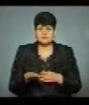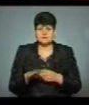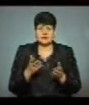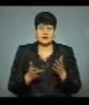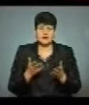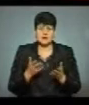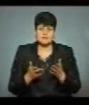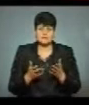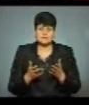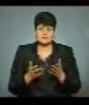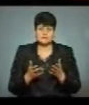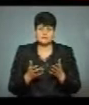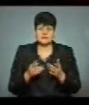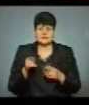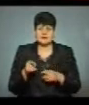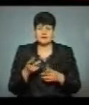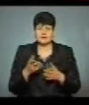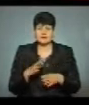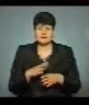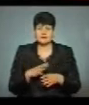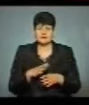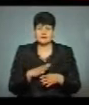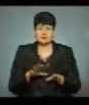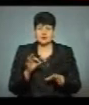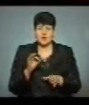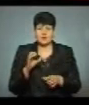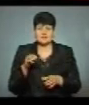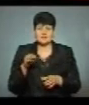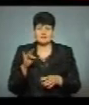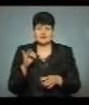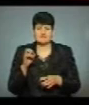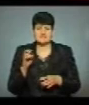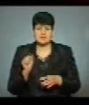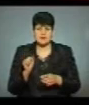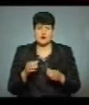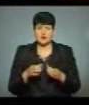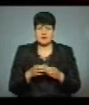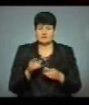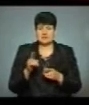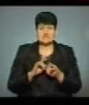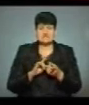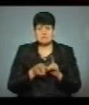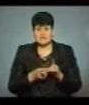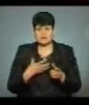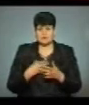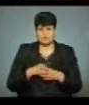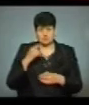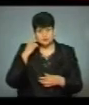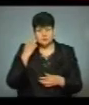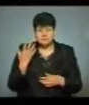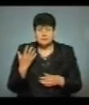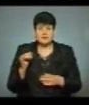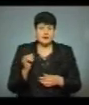яка там не відбулася Острівська громада, яка передбачена вчинним перспективним планом, тому що вони змінили свою позицію. І